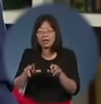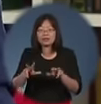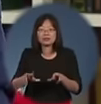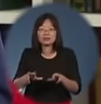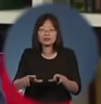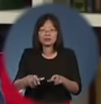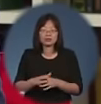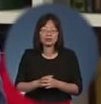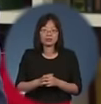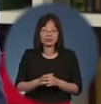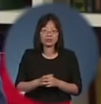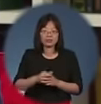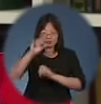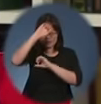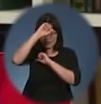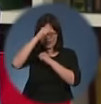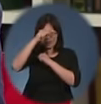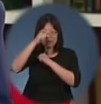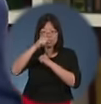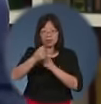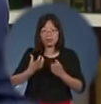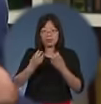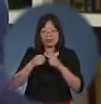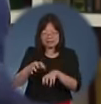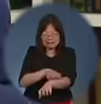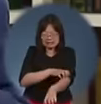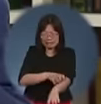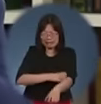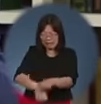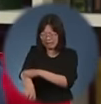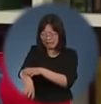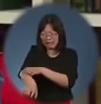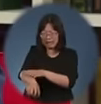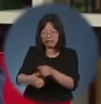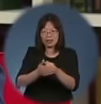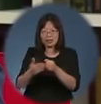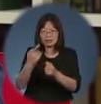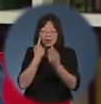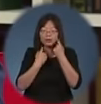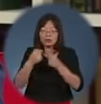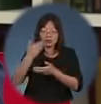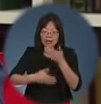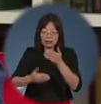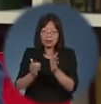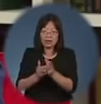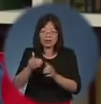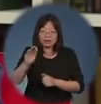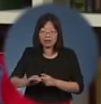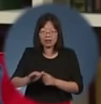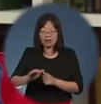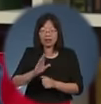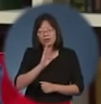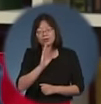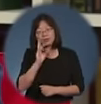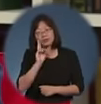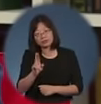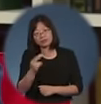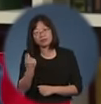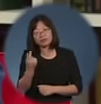이제이 다리 그 둑 많이 긁어서 흉터 같은게 아직도 있긴 있는데 그 정도로 심하셨던